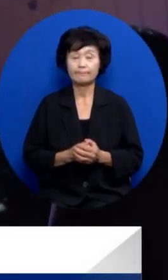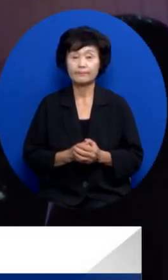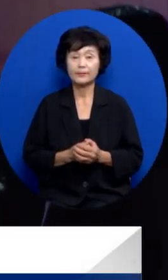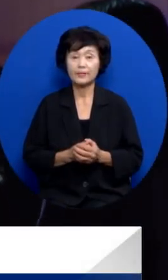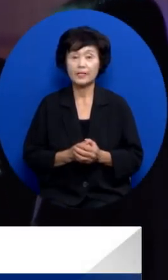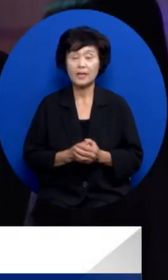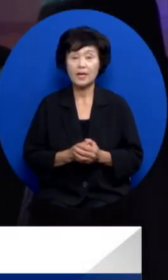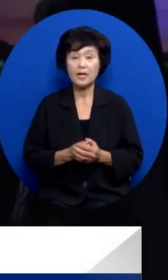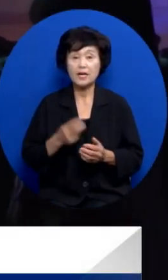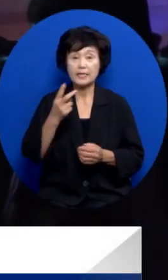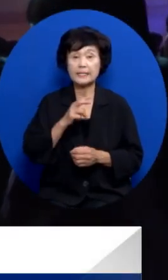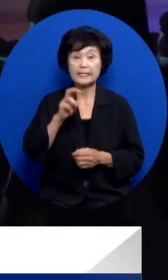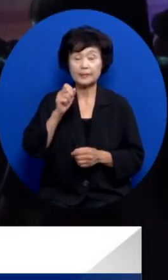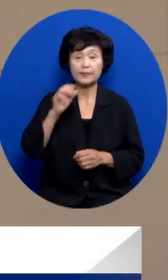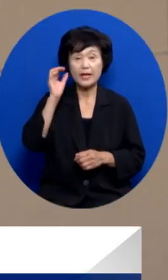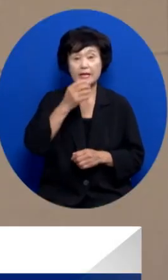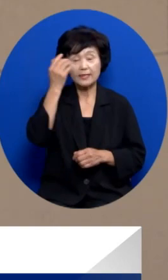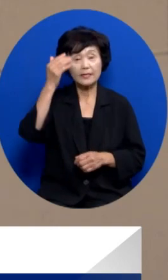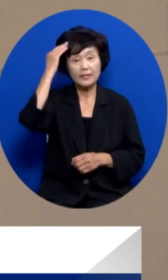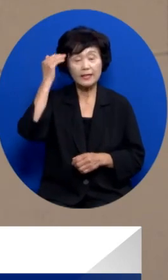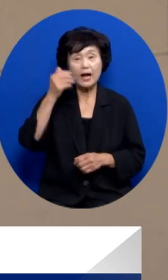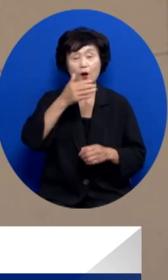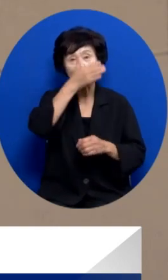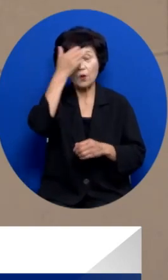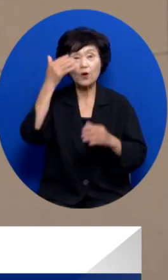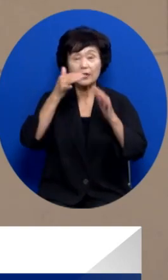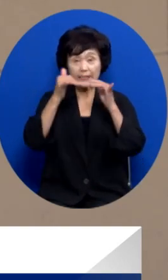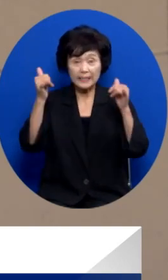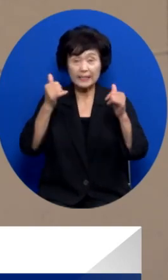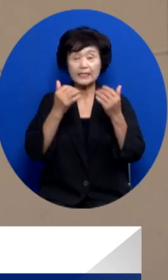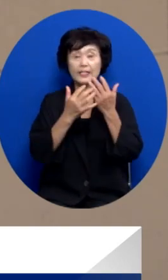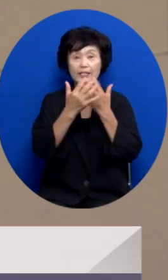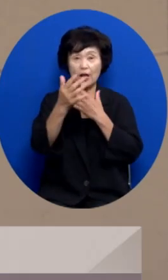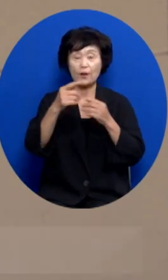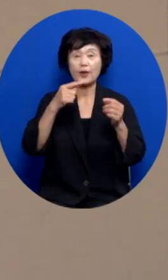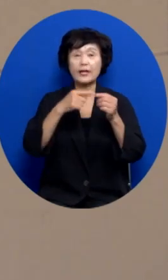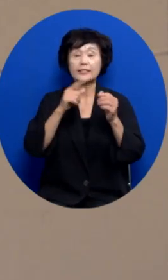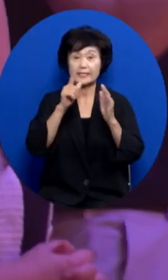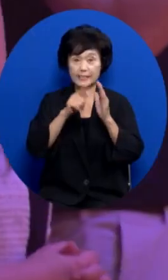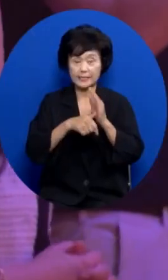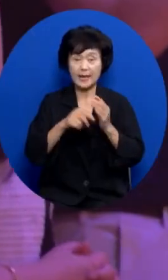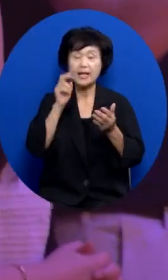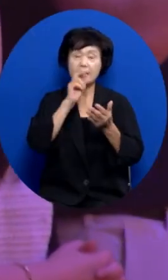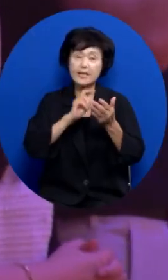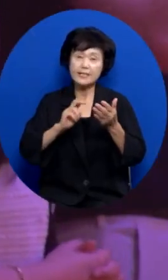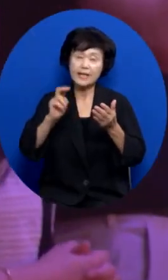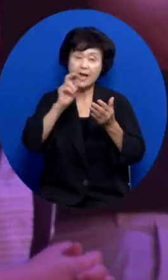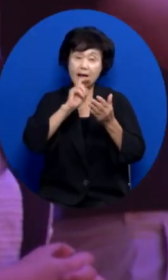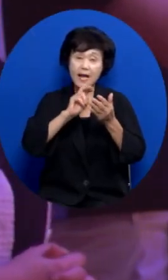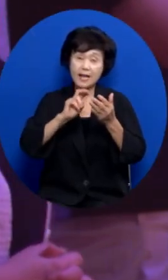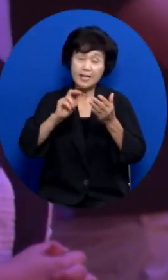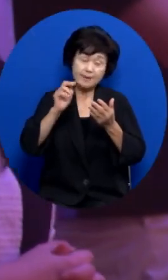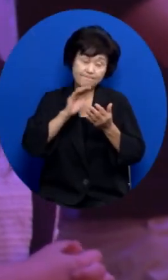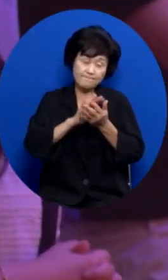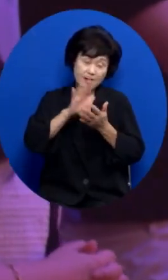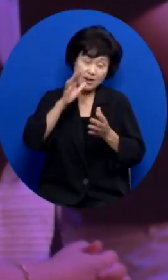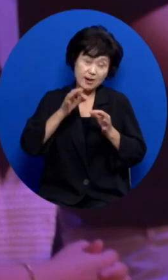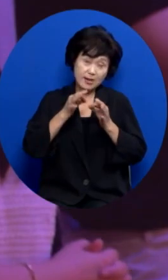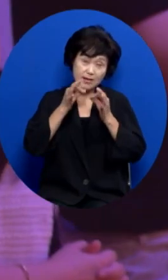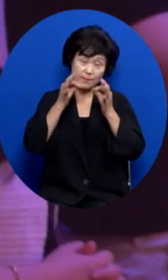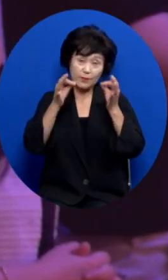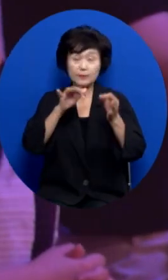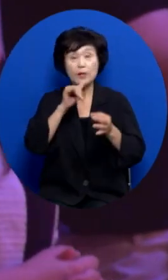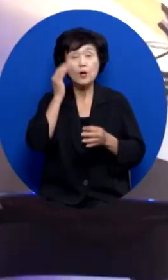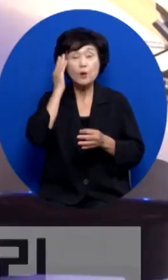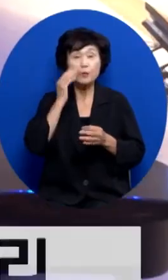중부권 2023 성령한국 청년대회의 첫 시간. 팀루거십의 찬양 인도로 예배의 열기가 가득합니다. 푸른